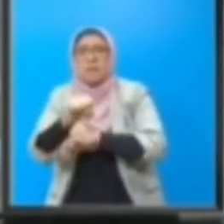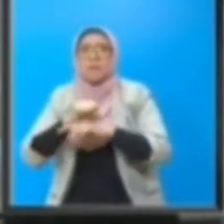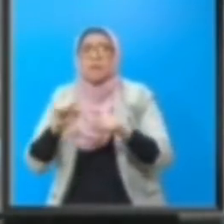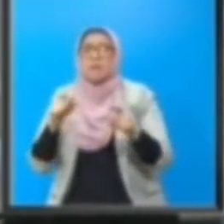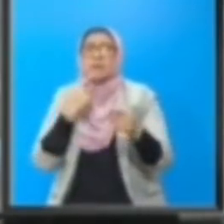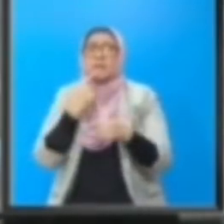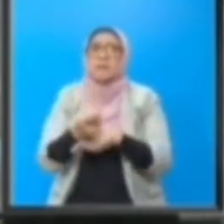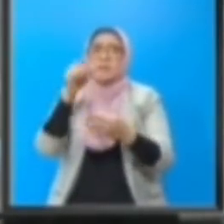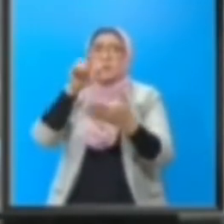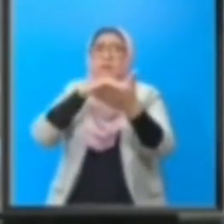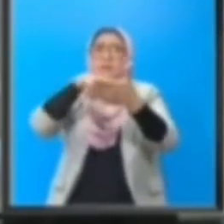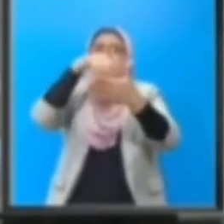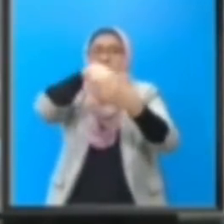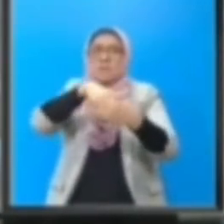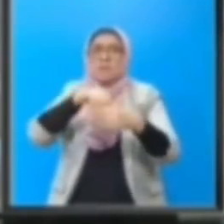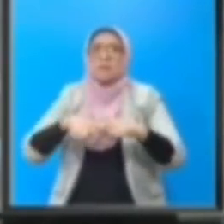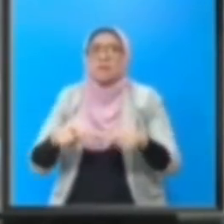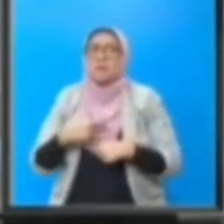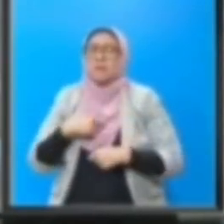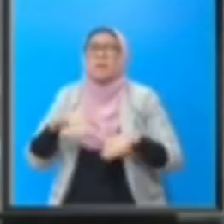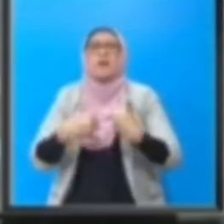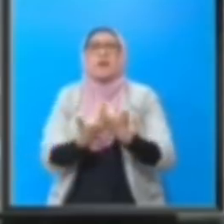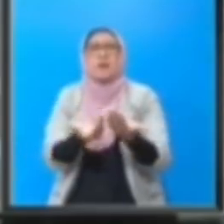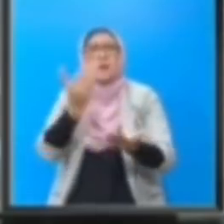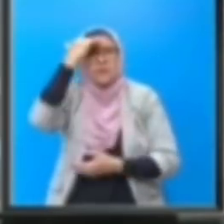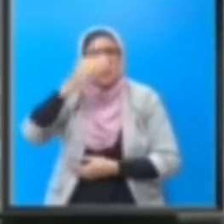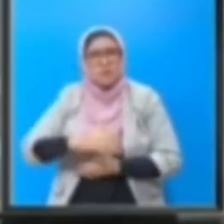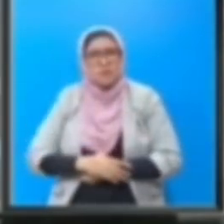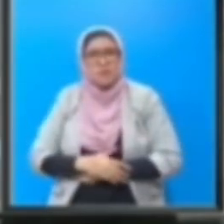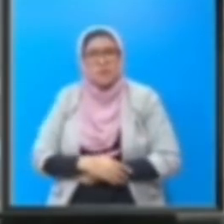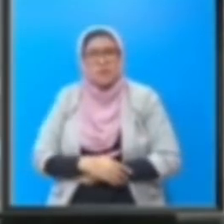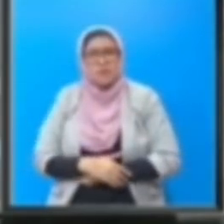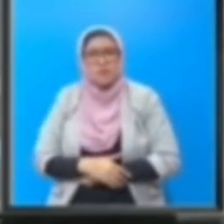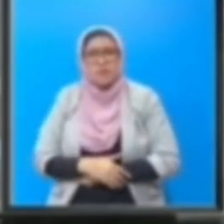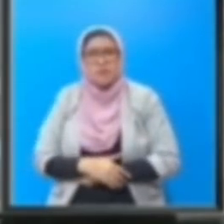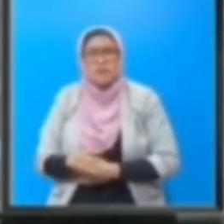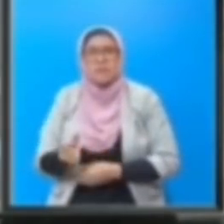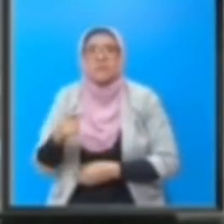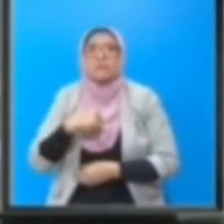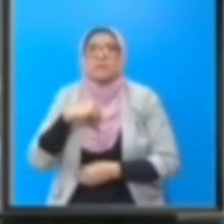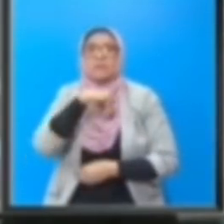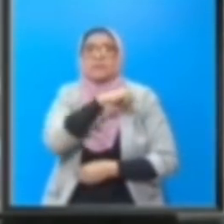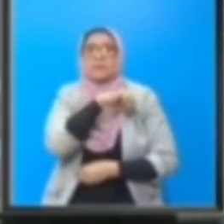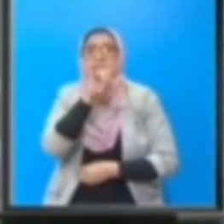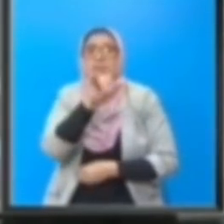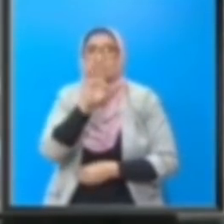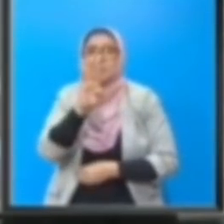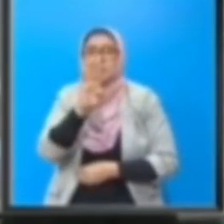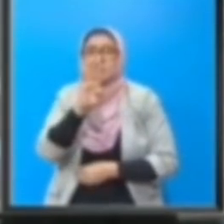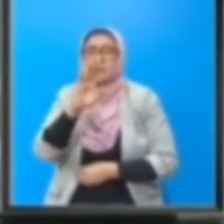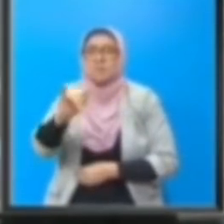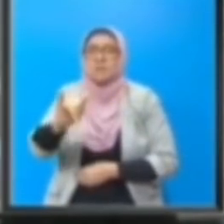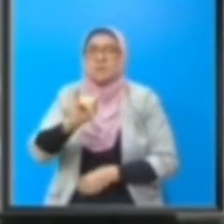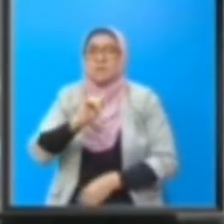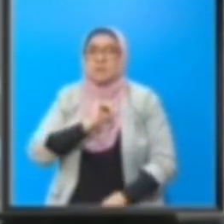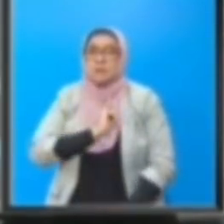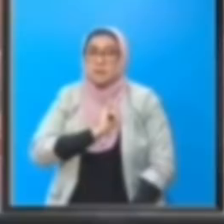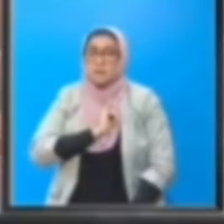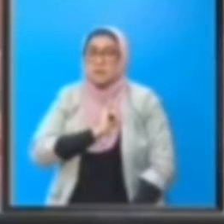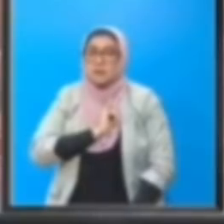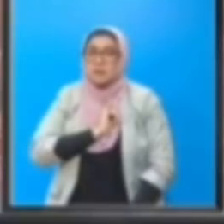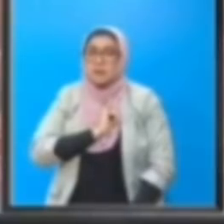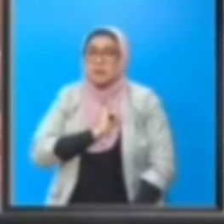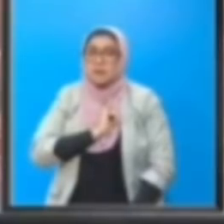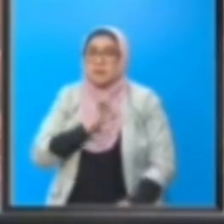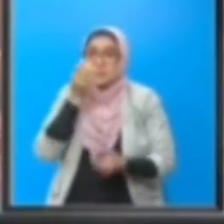Padang Rengas nak tolak. Macam mana boleh tahu? Ya. Ahli Berhormat, saya kalau Ahli Berhormat